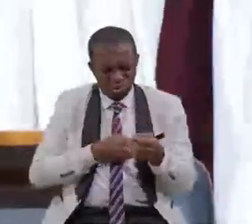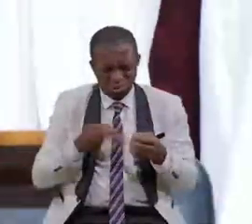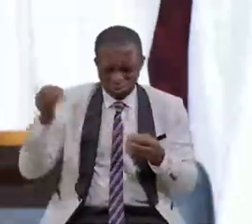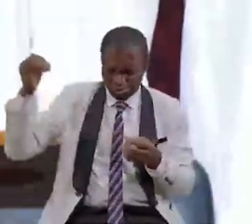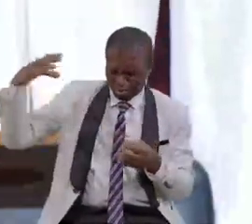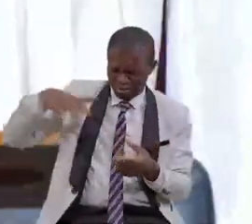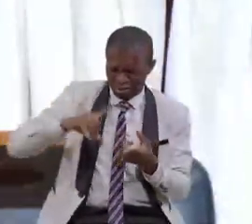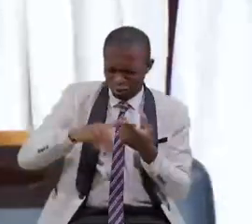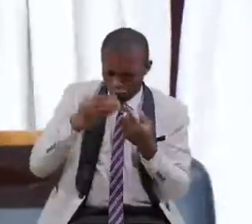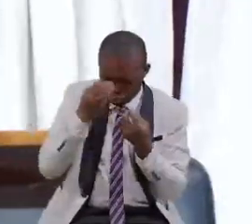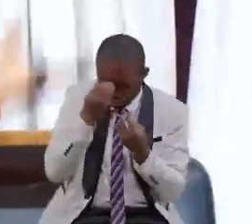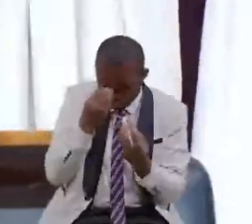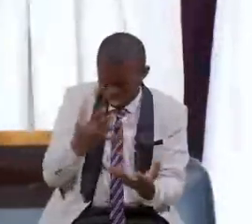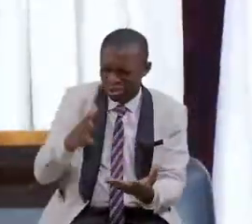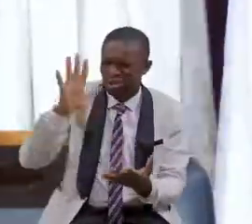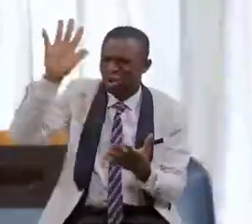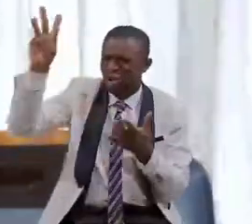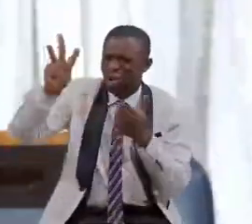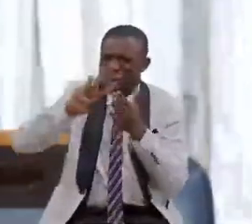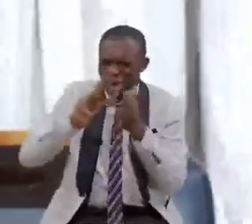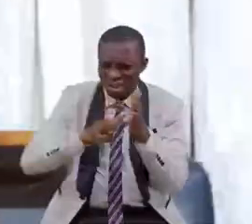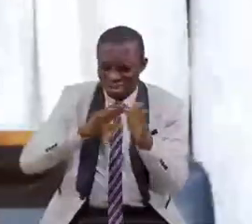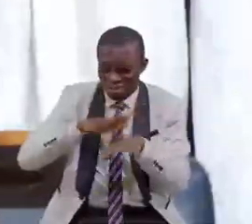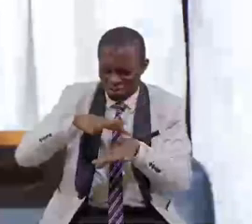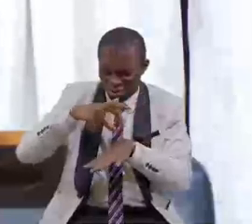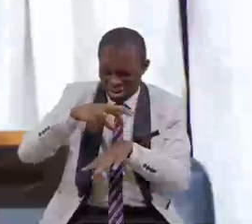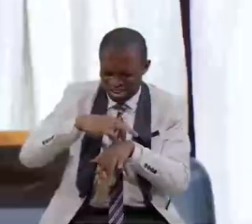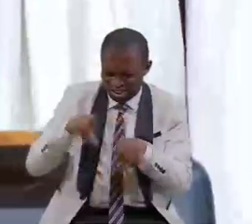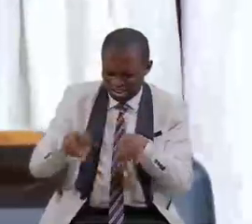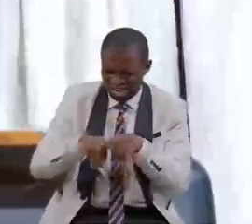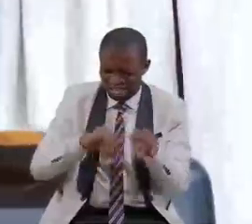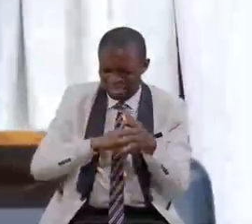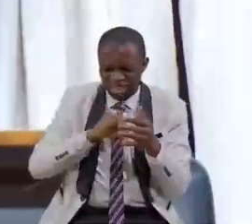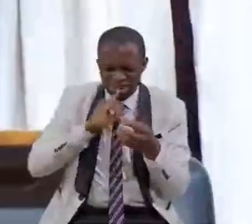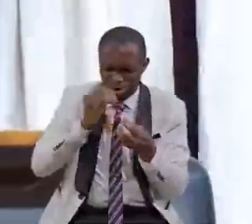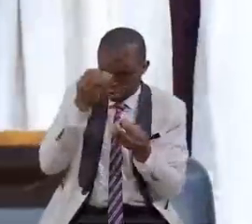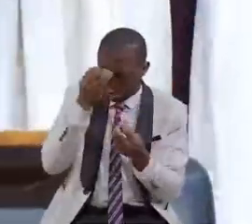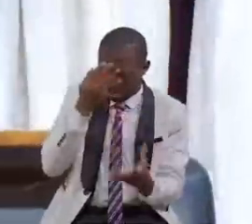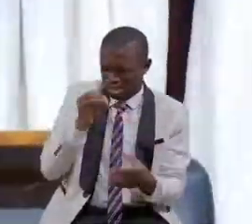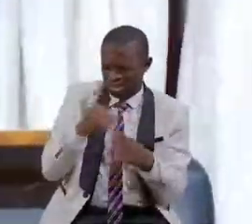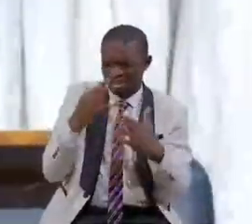pour faire ta volonté sur la terre, comme elle est faite au ciel.